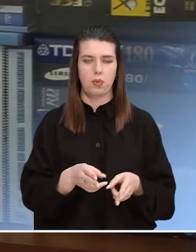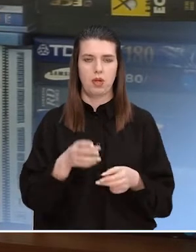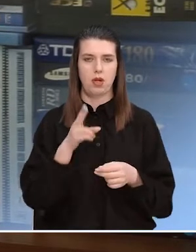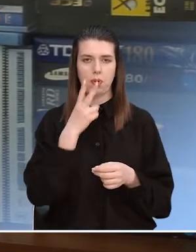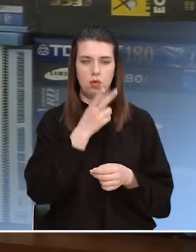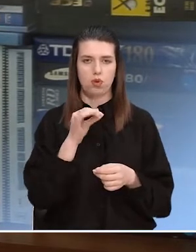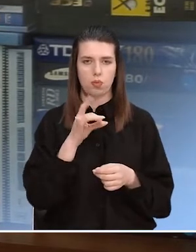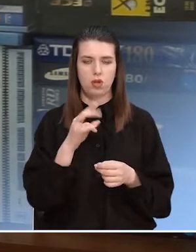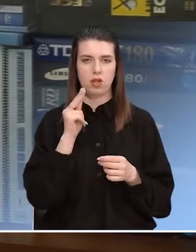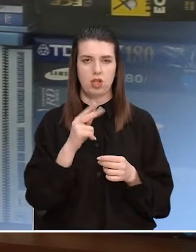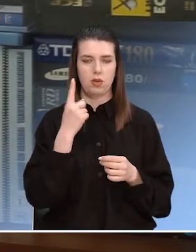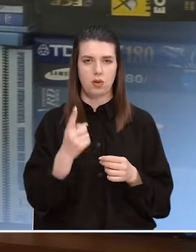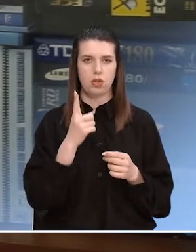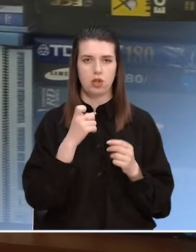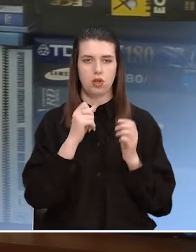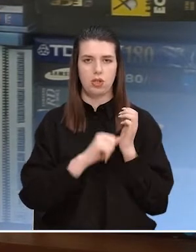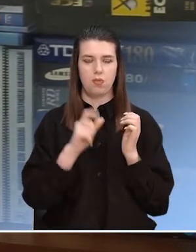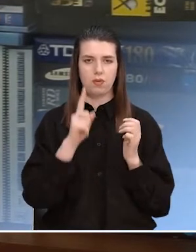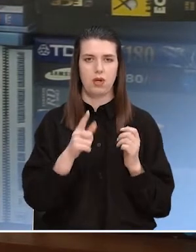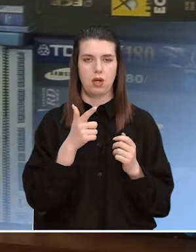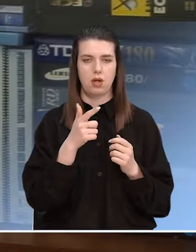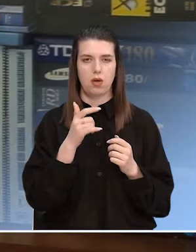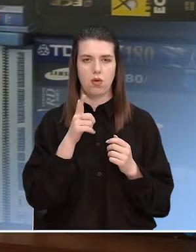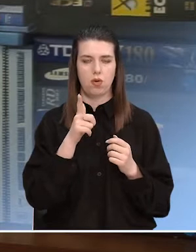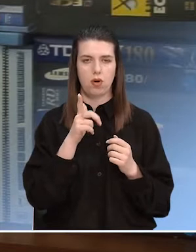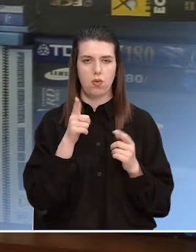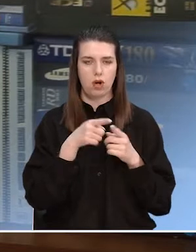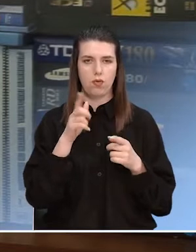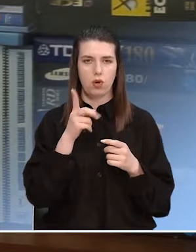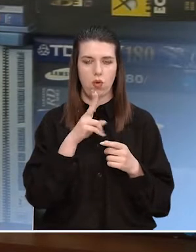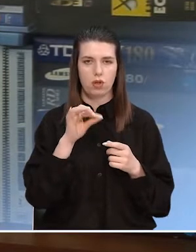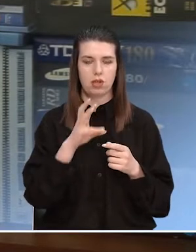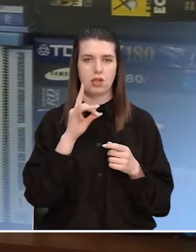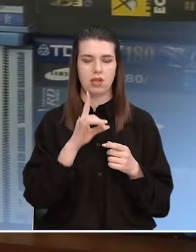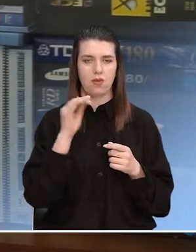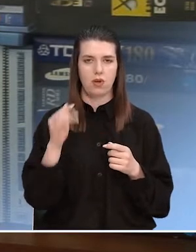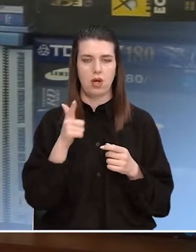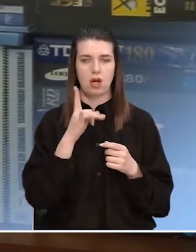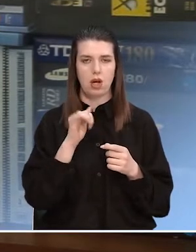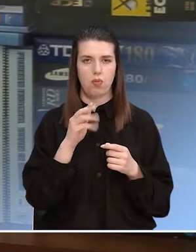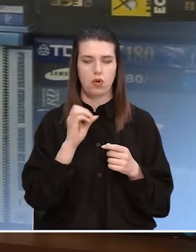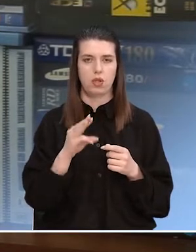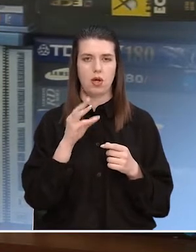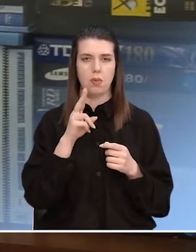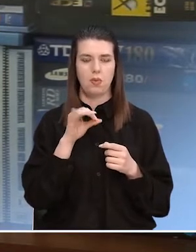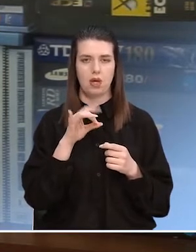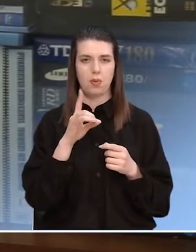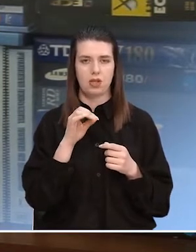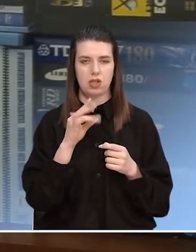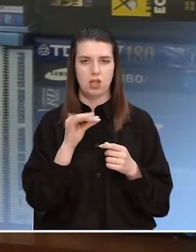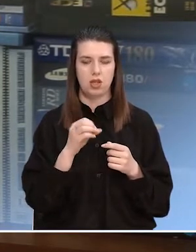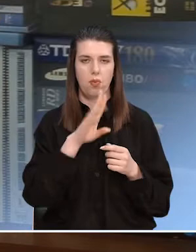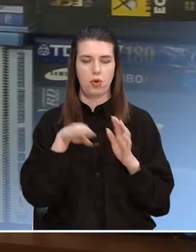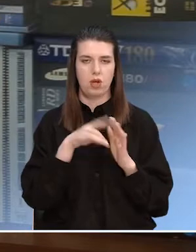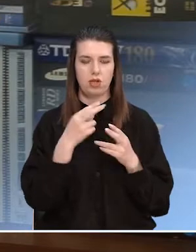по признакам преступления предусмотренного частью 1 статьи 161 уголовного кодекса российской федерации грабеж